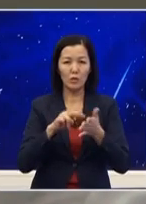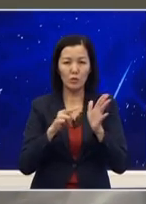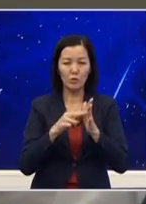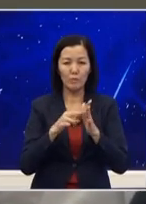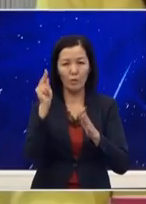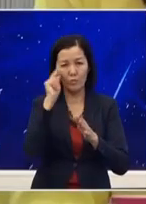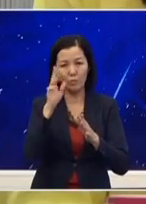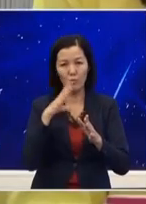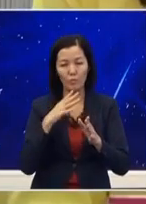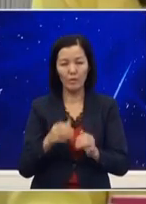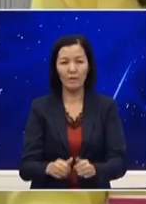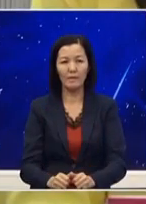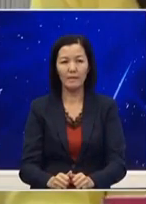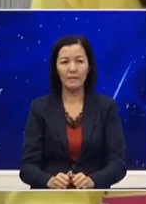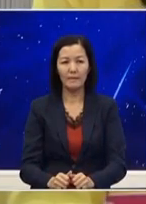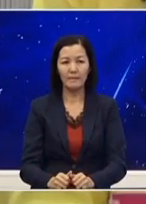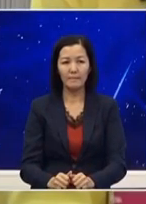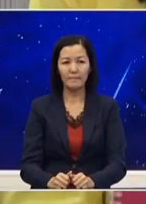негіздерін үйренді.